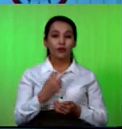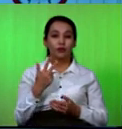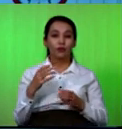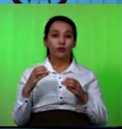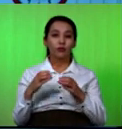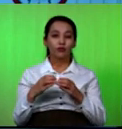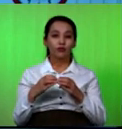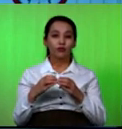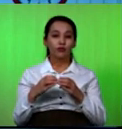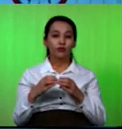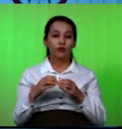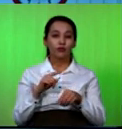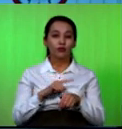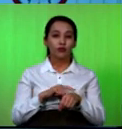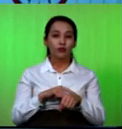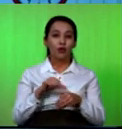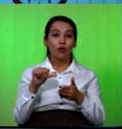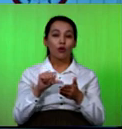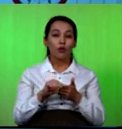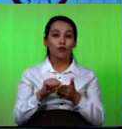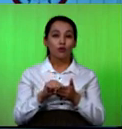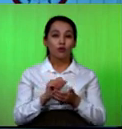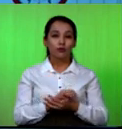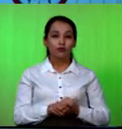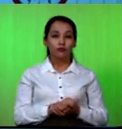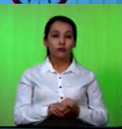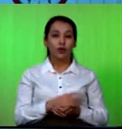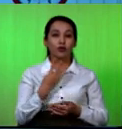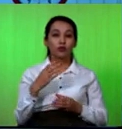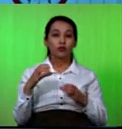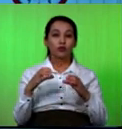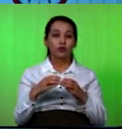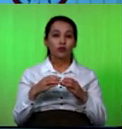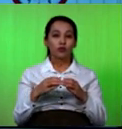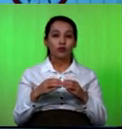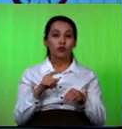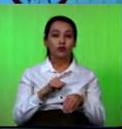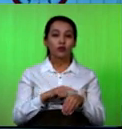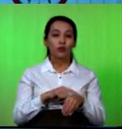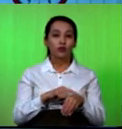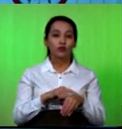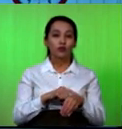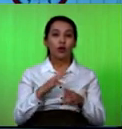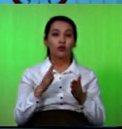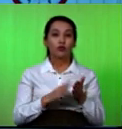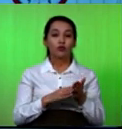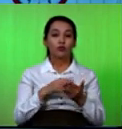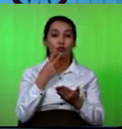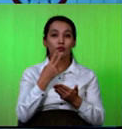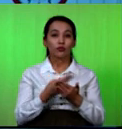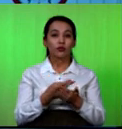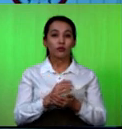Uchinchisida esa soat 6 ni. To'rtinchisida esa soat vaqti 9 ni